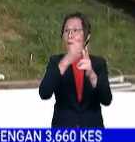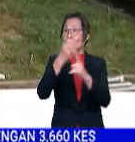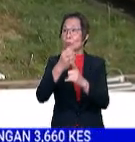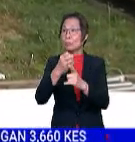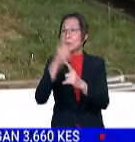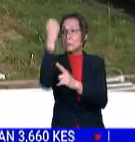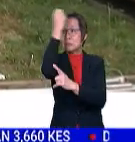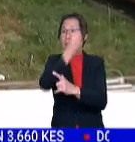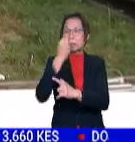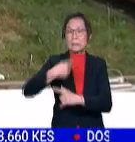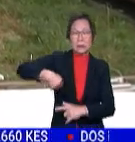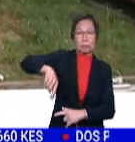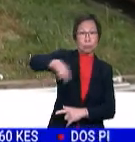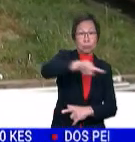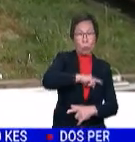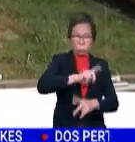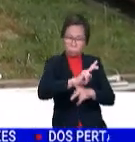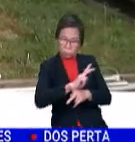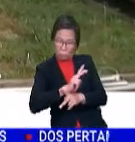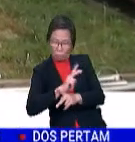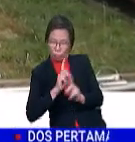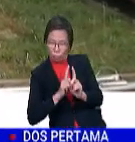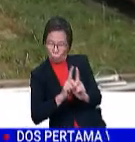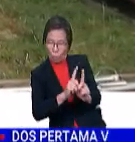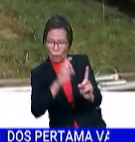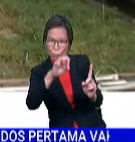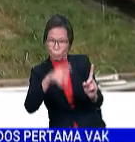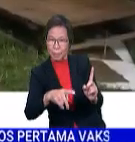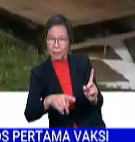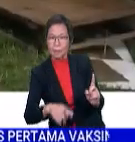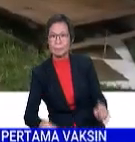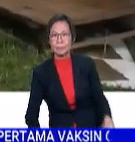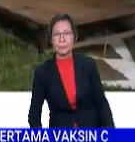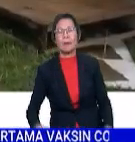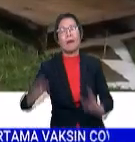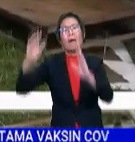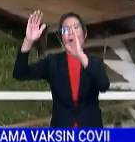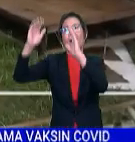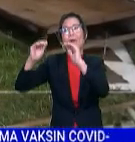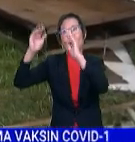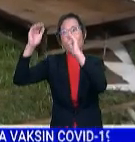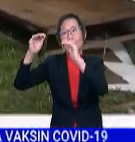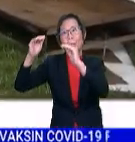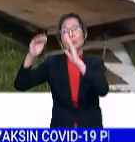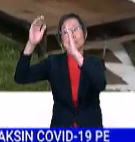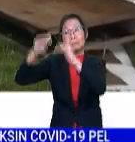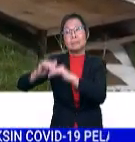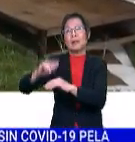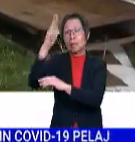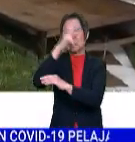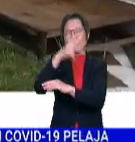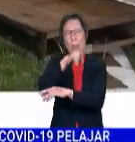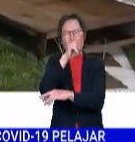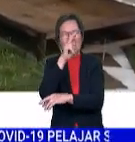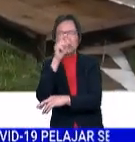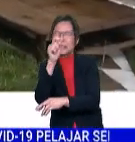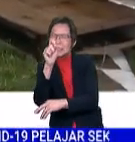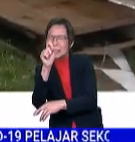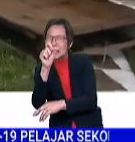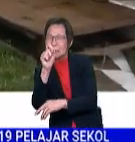sikap yang kita seharusnya menjaga SOP telah kerajaan. Berharaplah pada pihak kerajaan perketatkan sikit